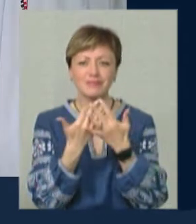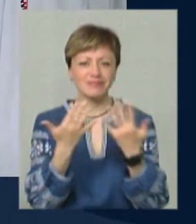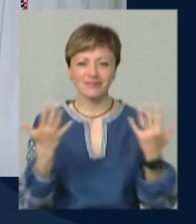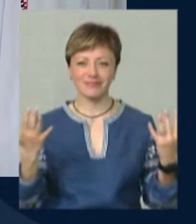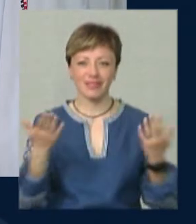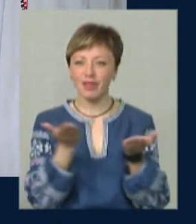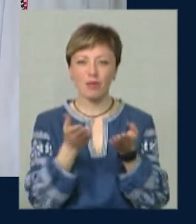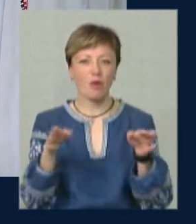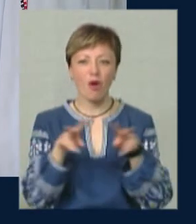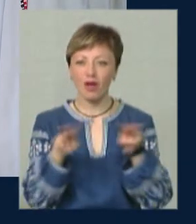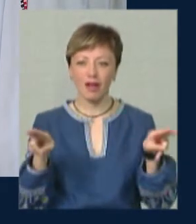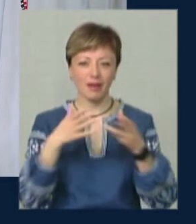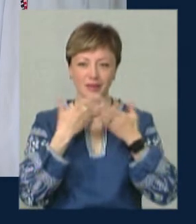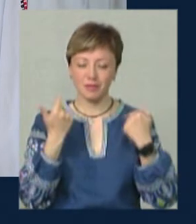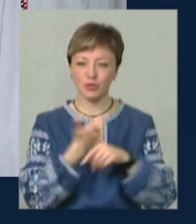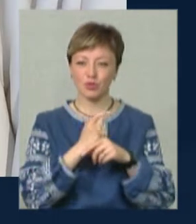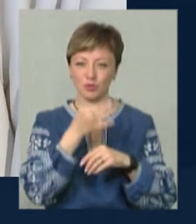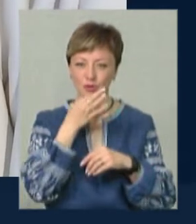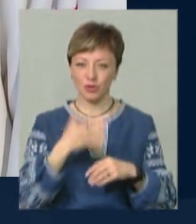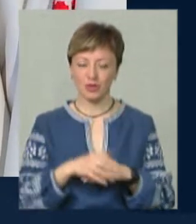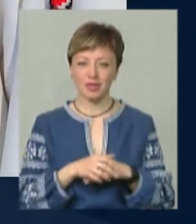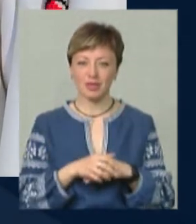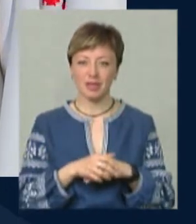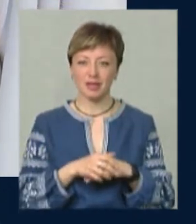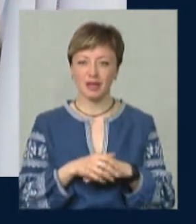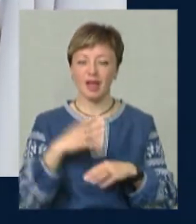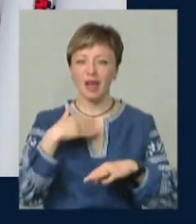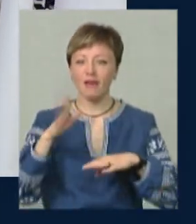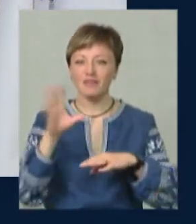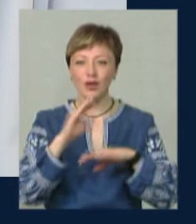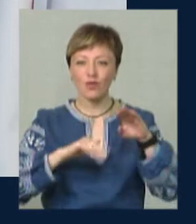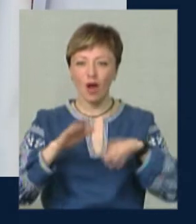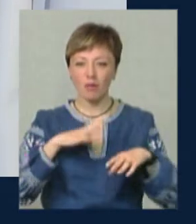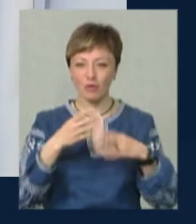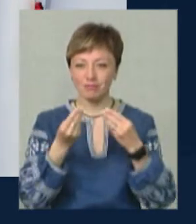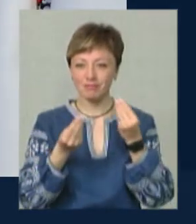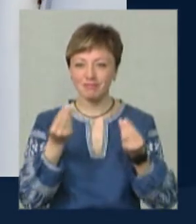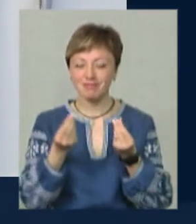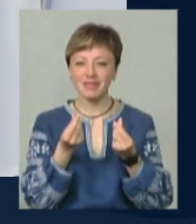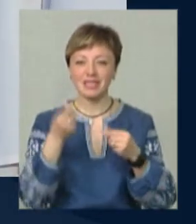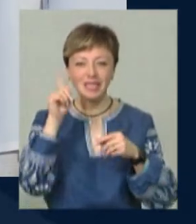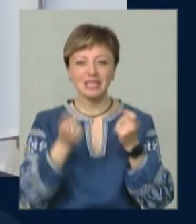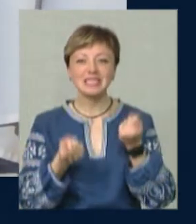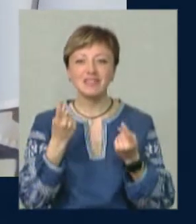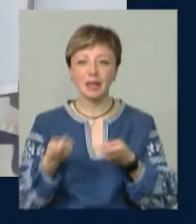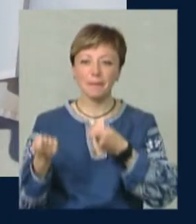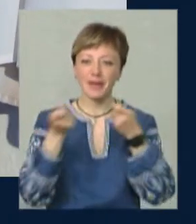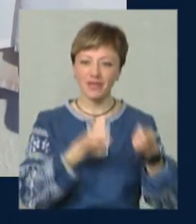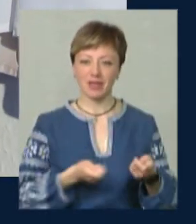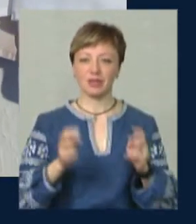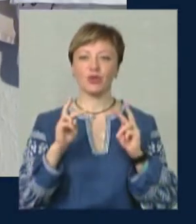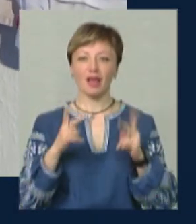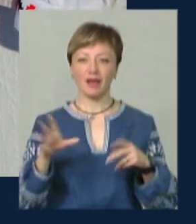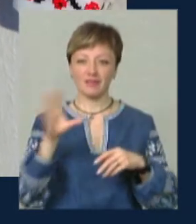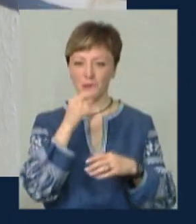Мені дуже подобається. Це проходило через мої руки, я його тримав всього в руках, Я знаю, звідки воно привезено і як воно